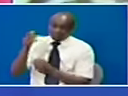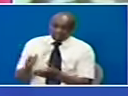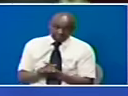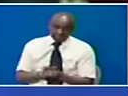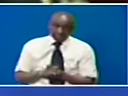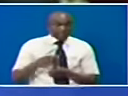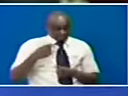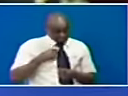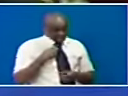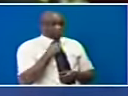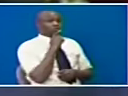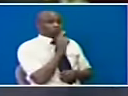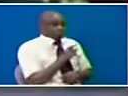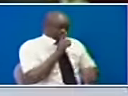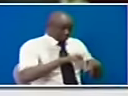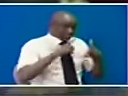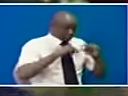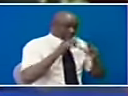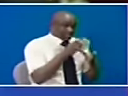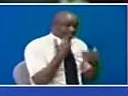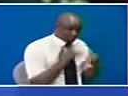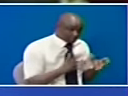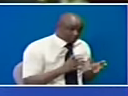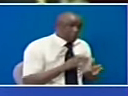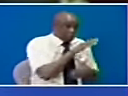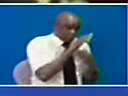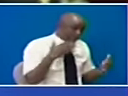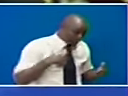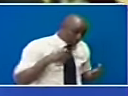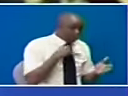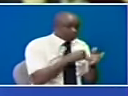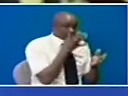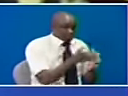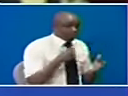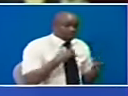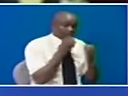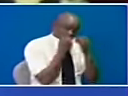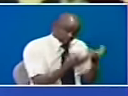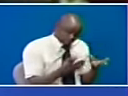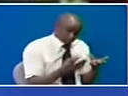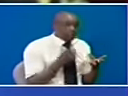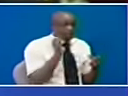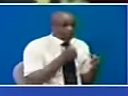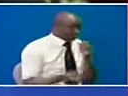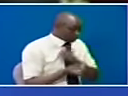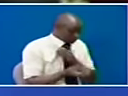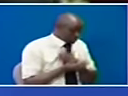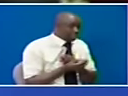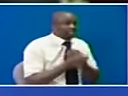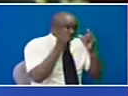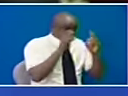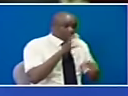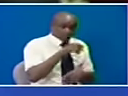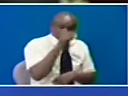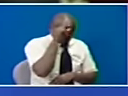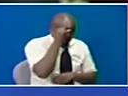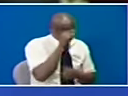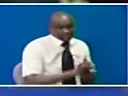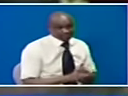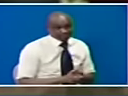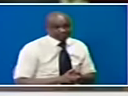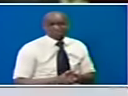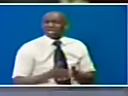nina hakika kwamba vile wametoa statement hapa wale wote ambao wanahusika pia watajulishwa, wataelezwa ile msimamo ambao imechukuliwa siku ya leo. Na